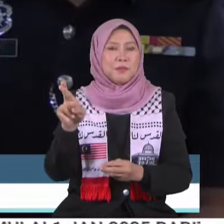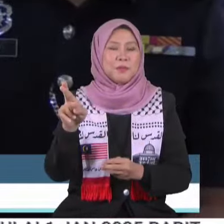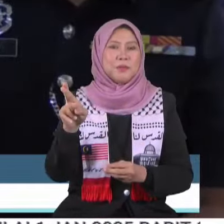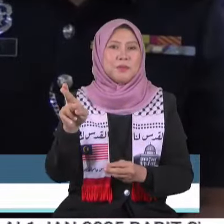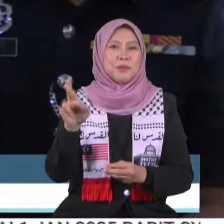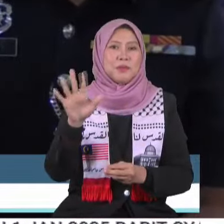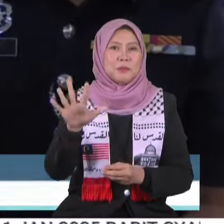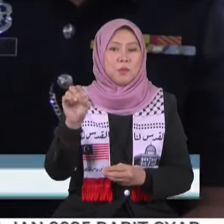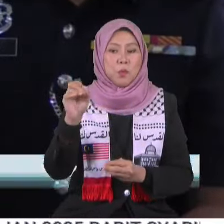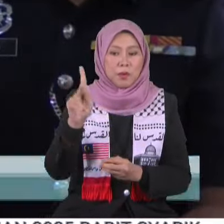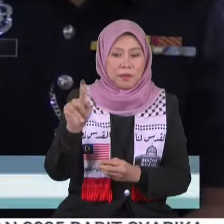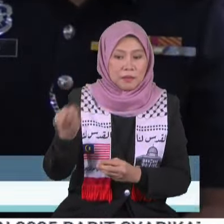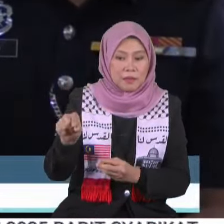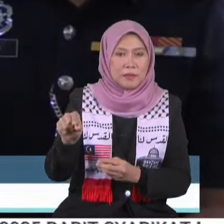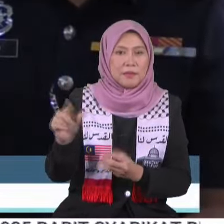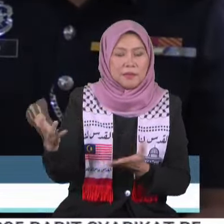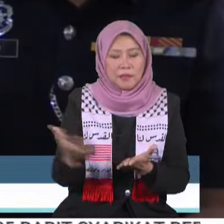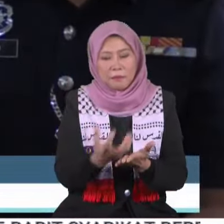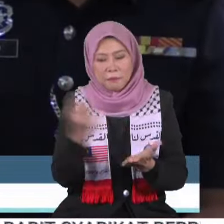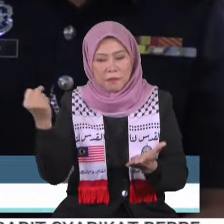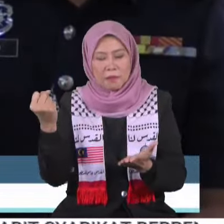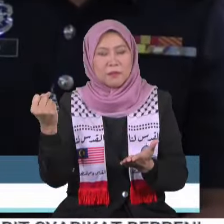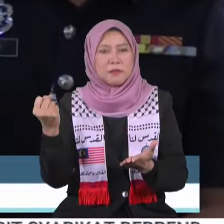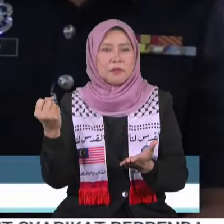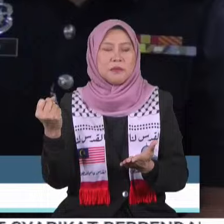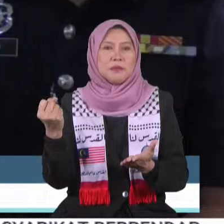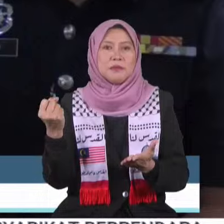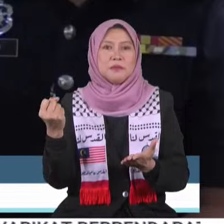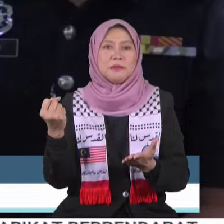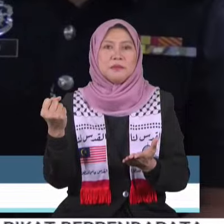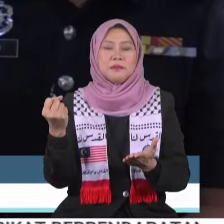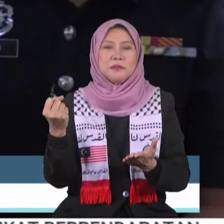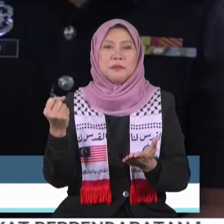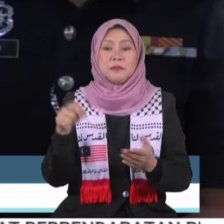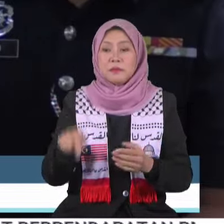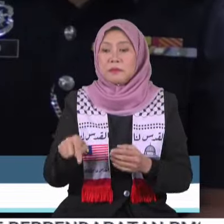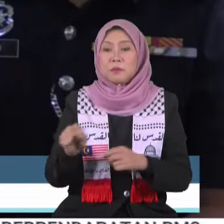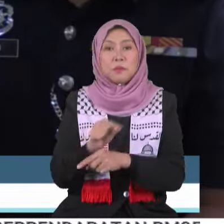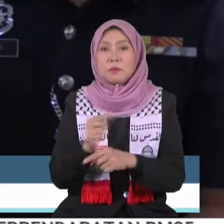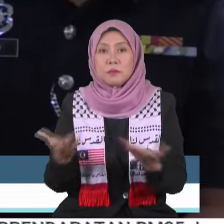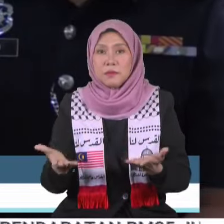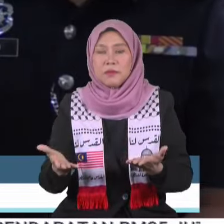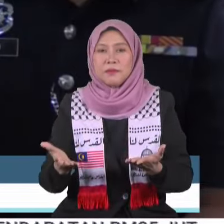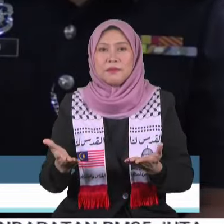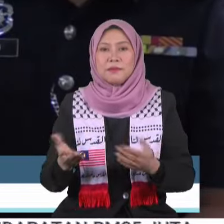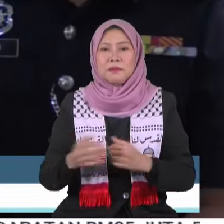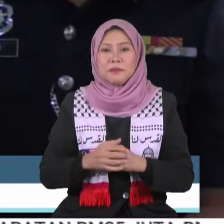15,750 gram yang dirampas ini boleh digunakan untuk seramai